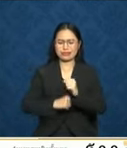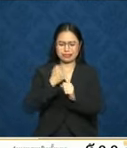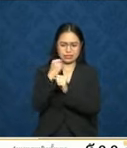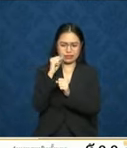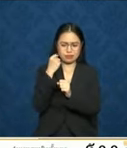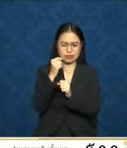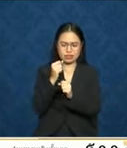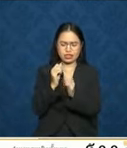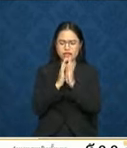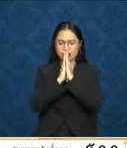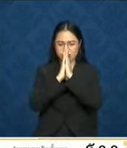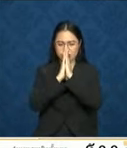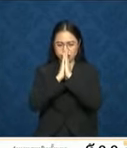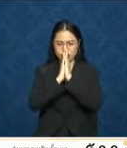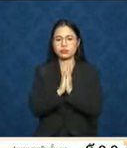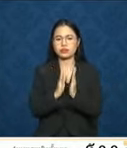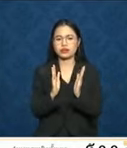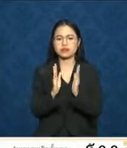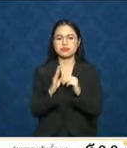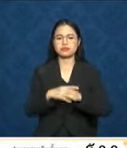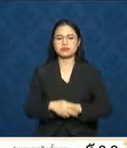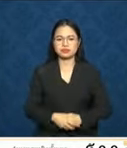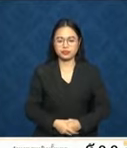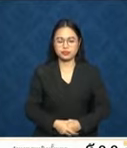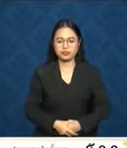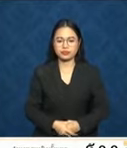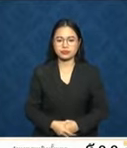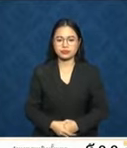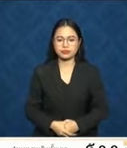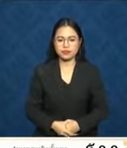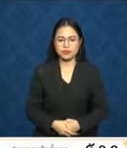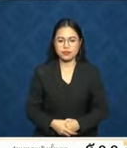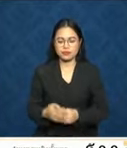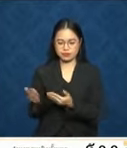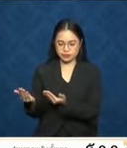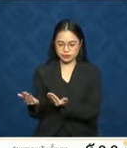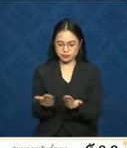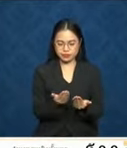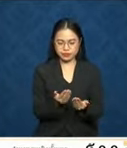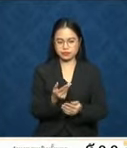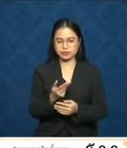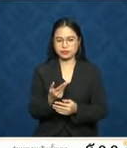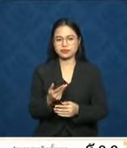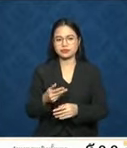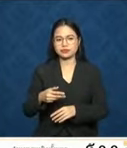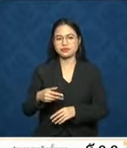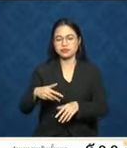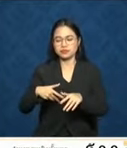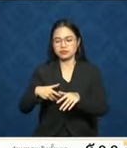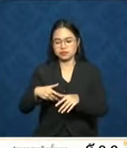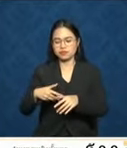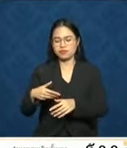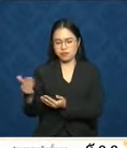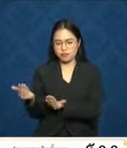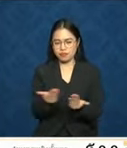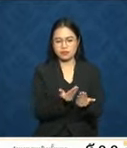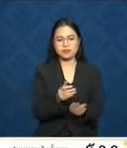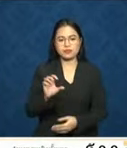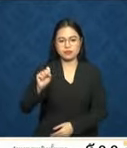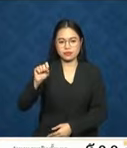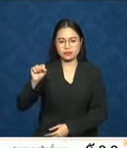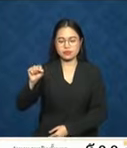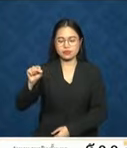ครับ ครับต่อไปก็เชิญคุณกิตติทัศน์แสงธนโยตินครับ ครับ